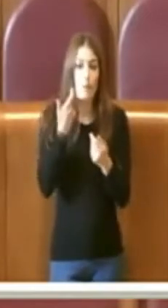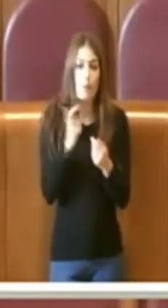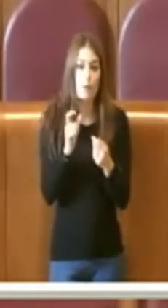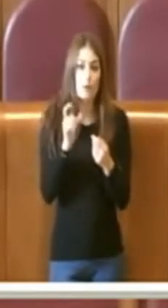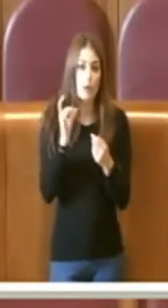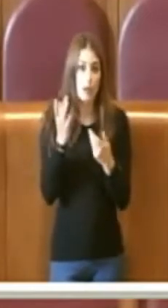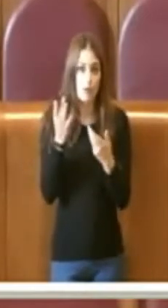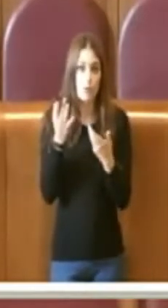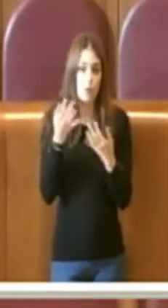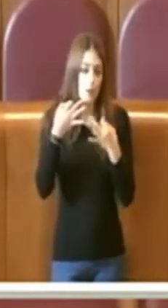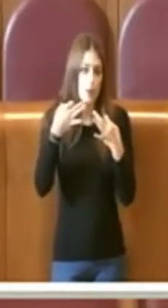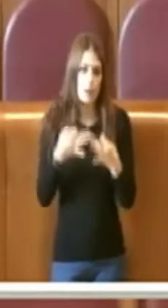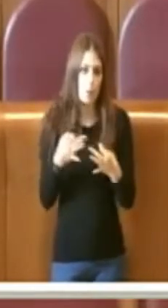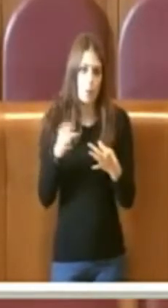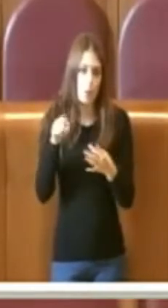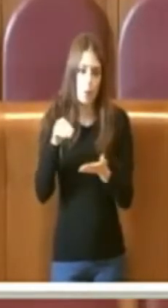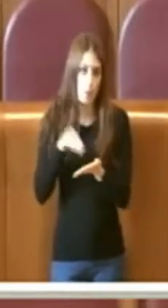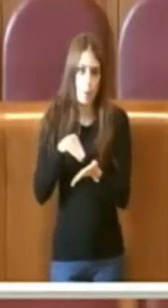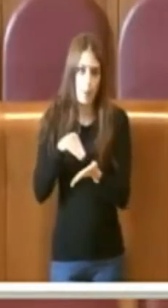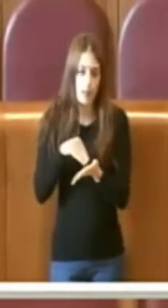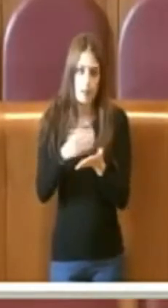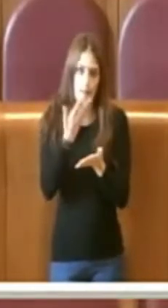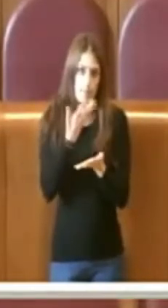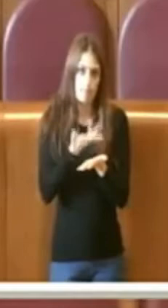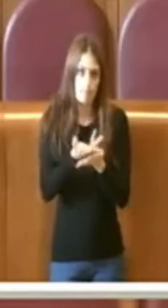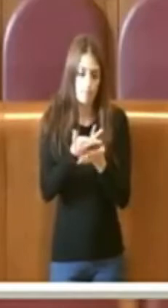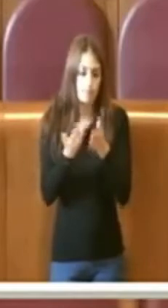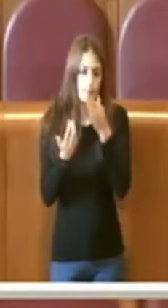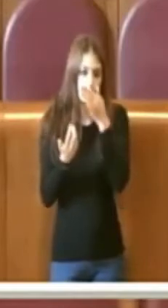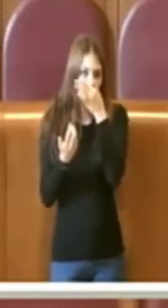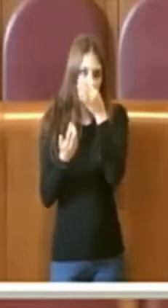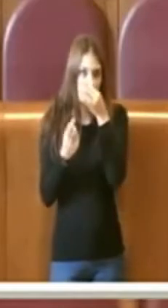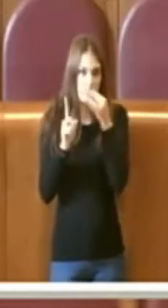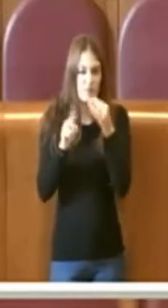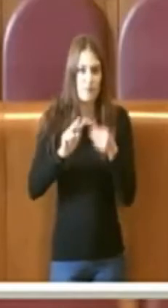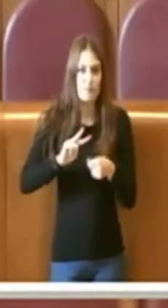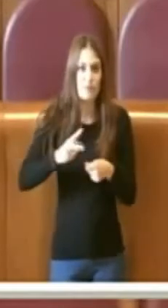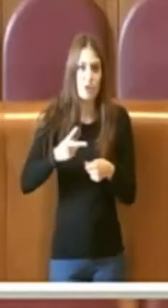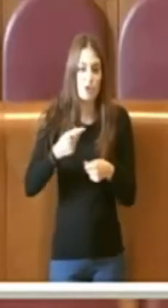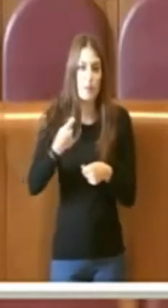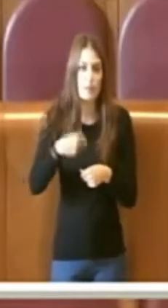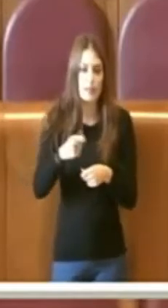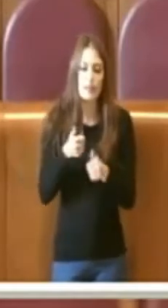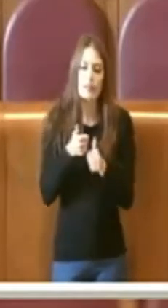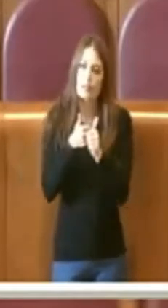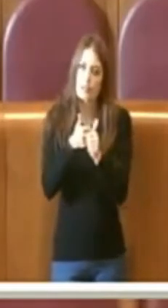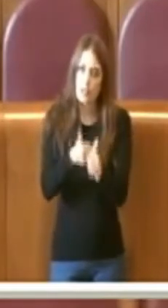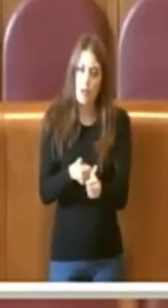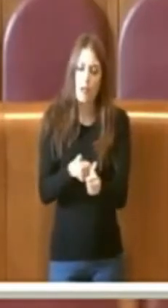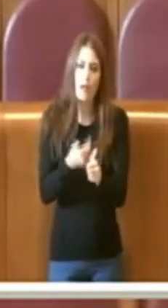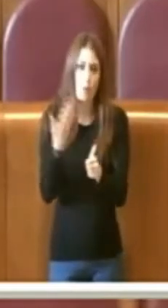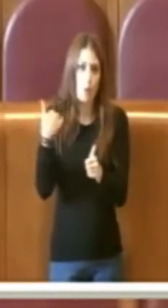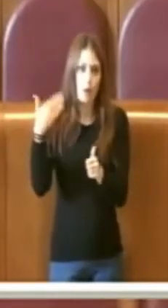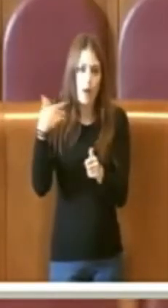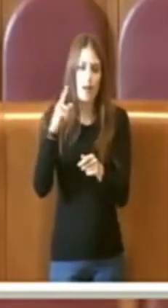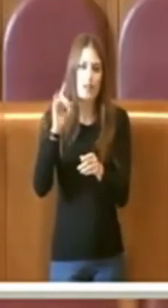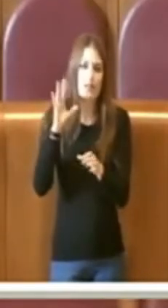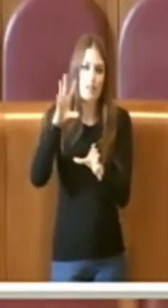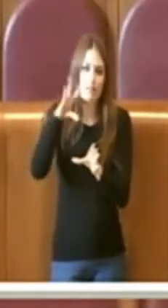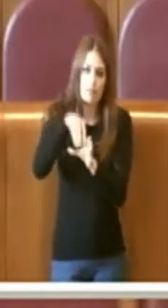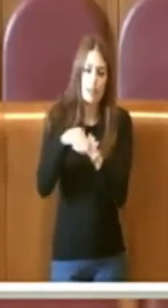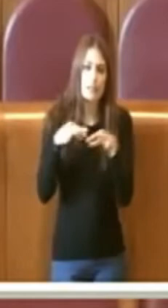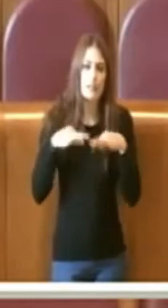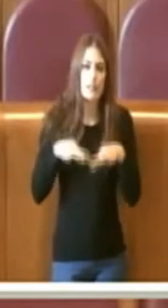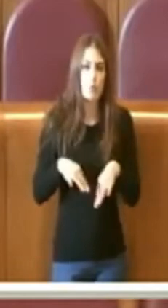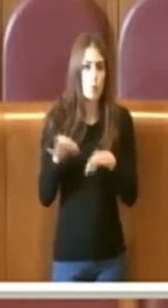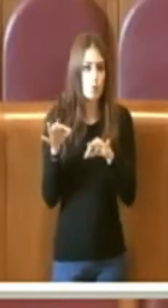sarebbe stato anche lui qui, ma comunque anche il vicepresidente insomma ci seguiva anche allora, anche se non era all'interno delle